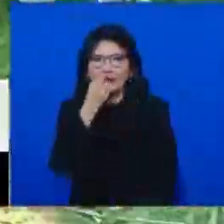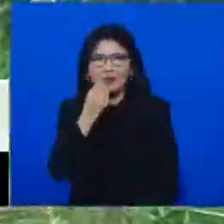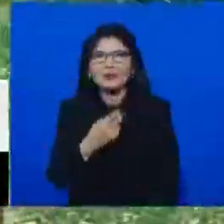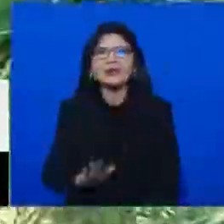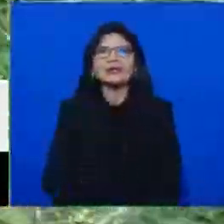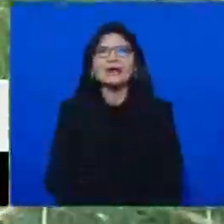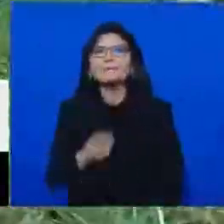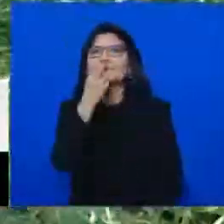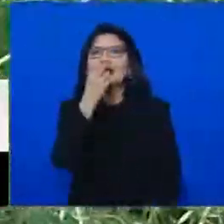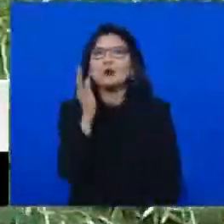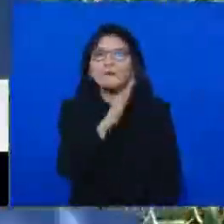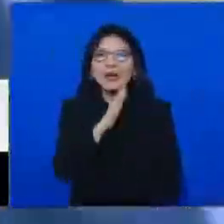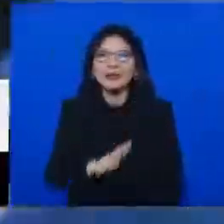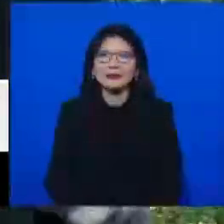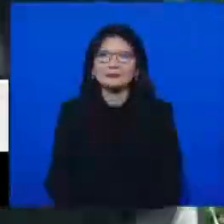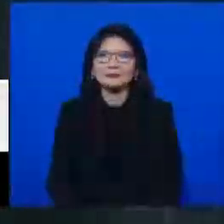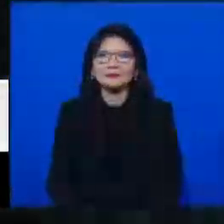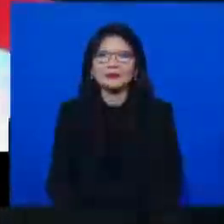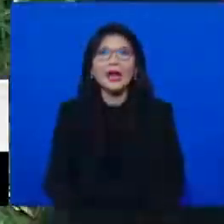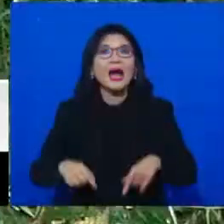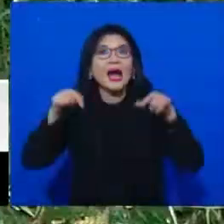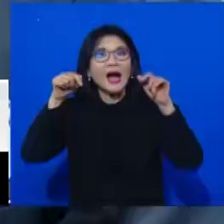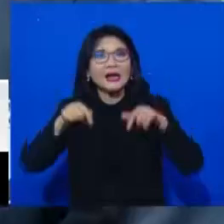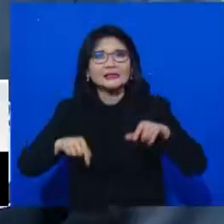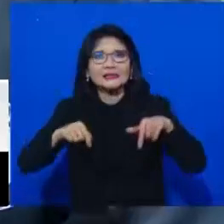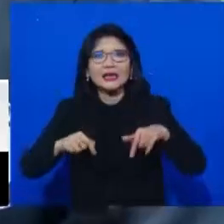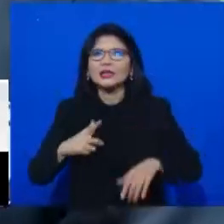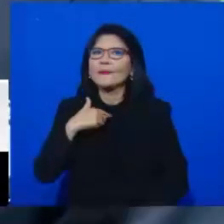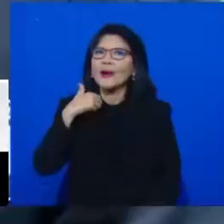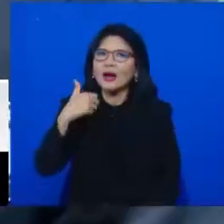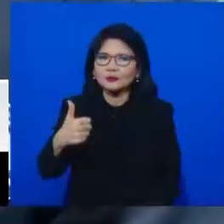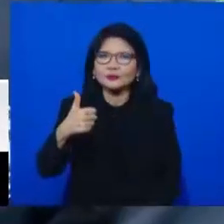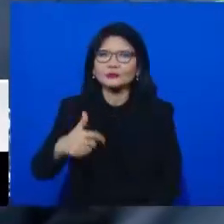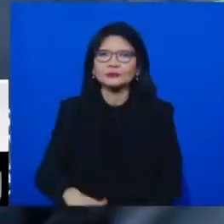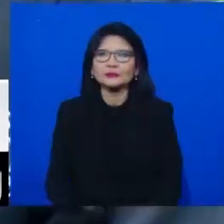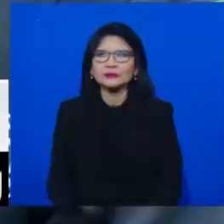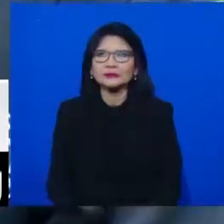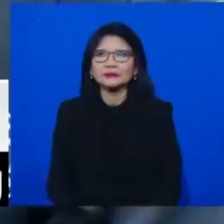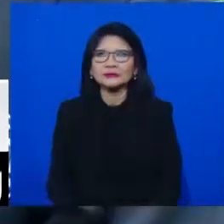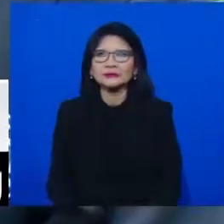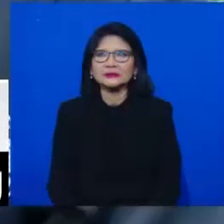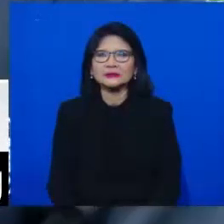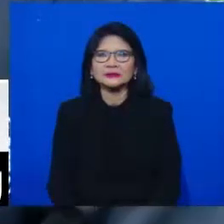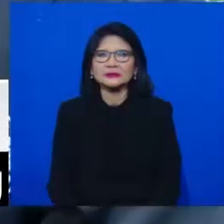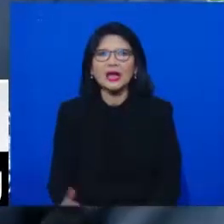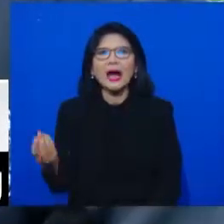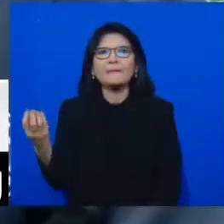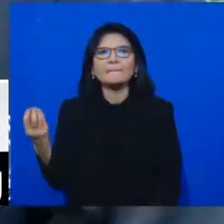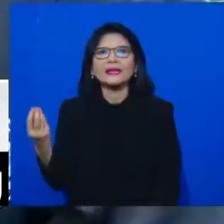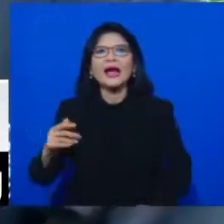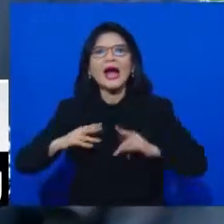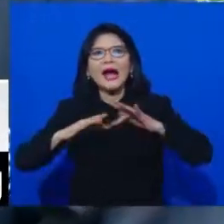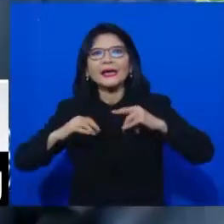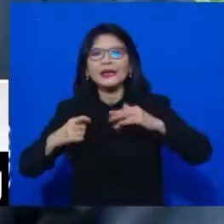Barat. Penghijauannya sekarang malah jadi paru-parunya Kota Bandung. Mata air sekarang sudah banyak